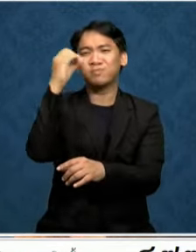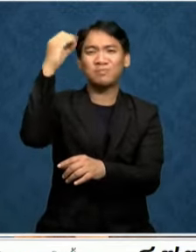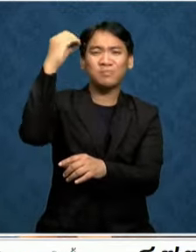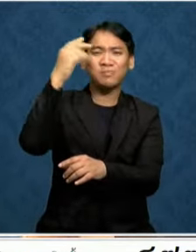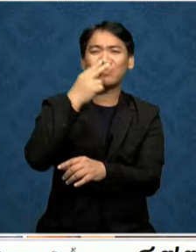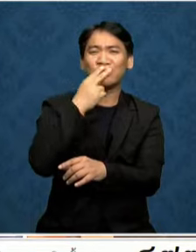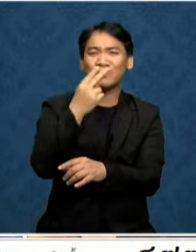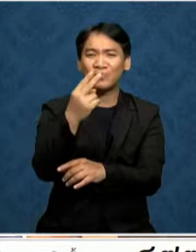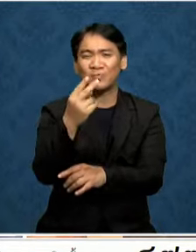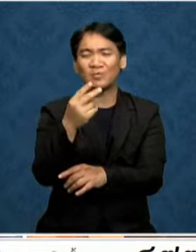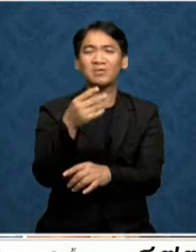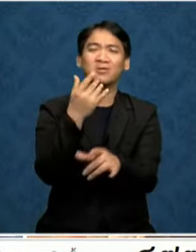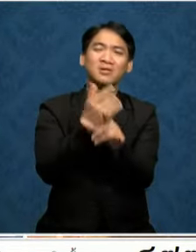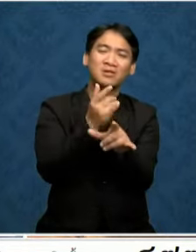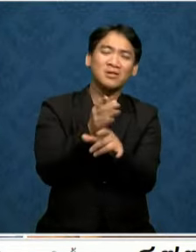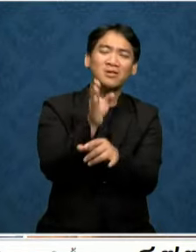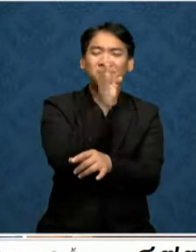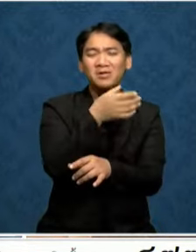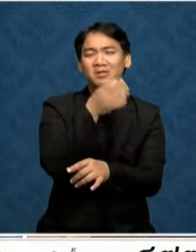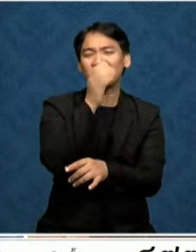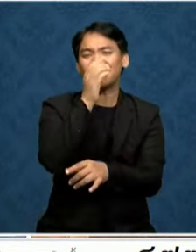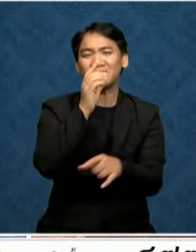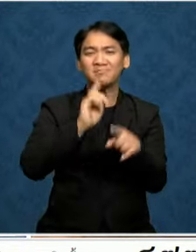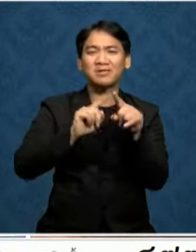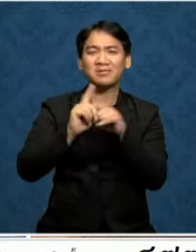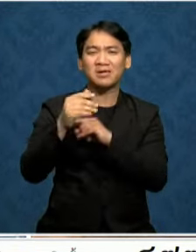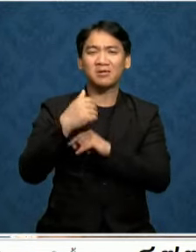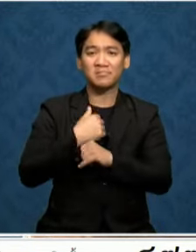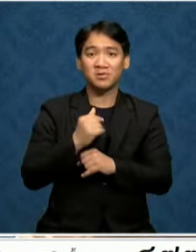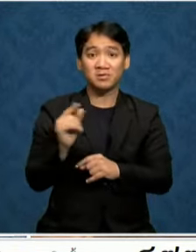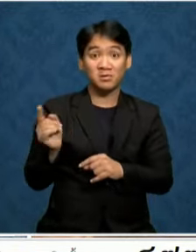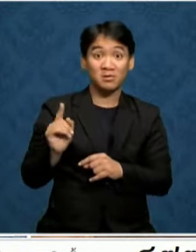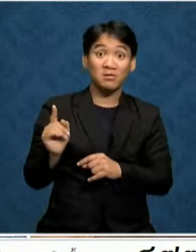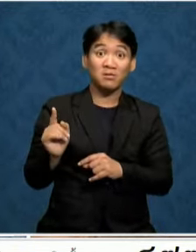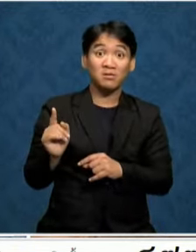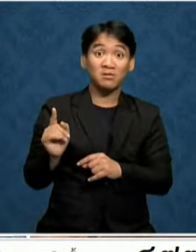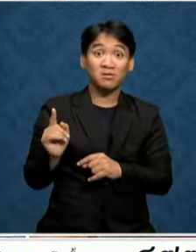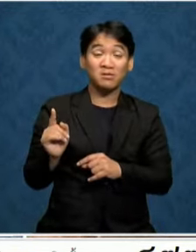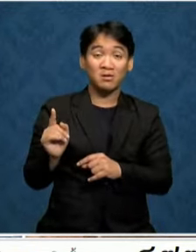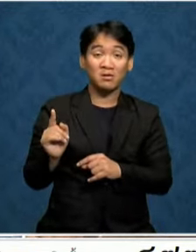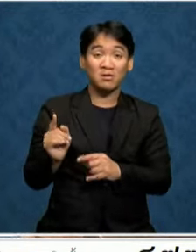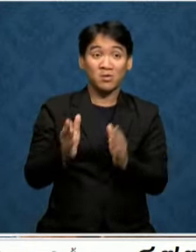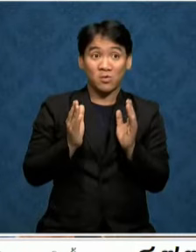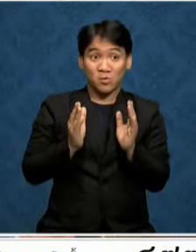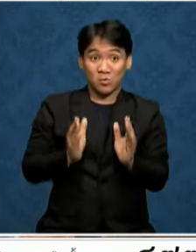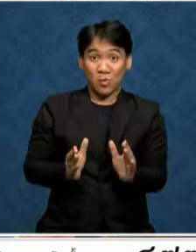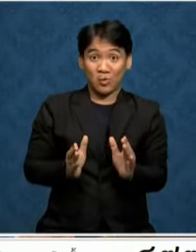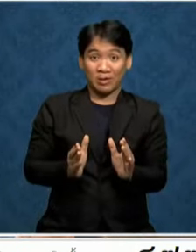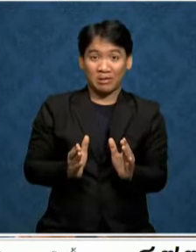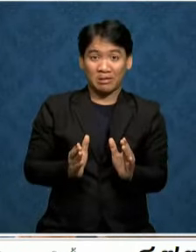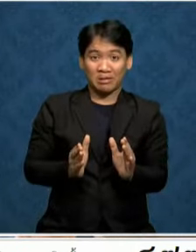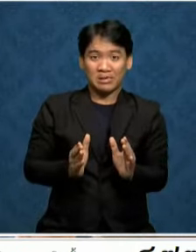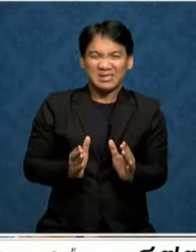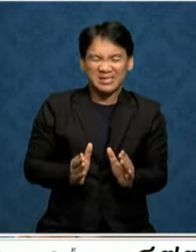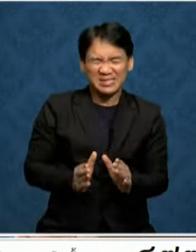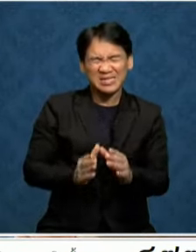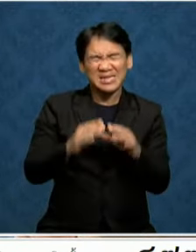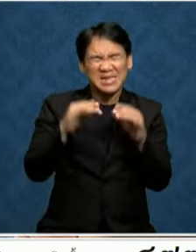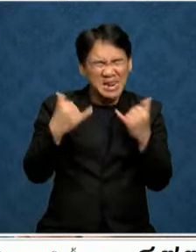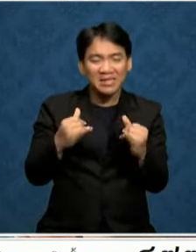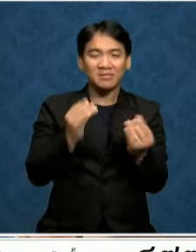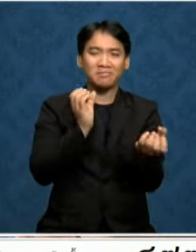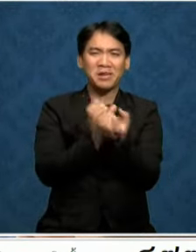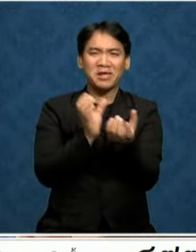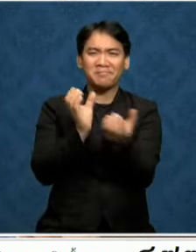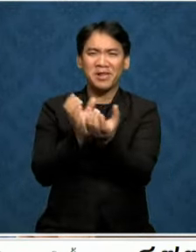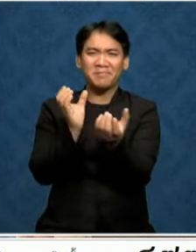กอฮอล์แต่ไม่มีหน่วยงานใดเลยครับที่มารักษาผู้ติดการพนันซึ่งทุกท่านทราบครับว่าเป็นปัญหาใหญ่ที่ทำให้ครอบครัวแ